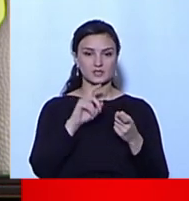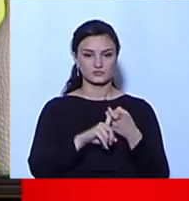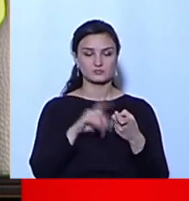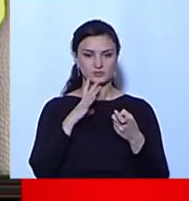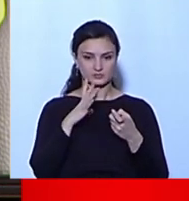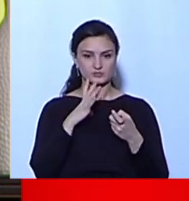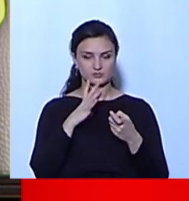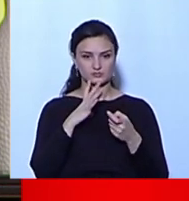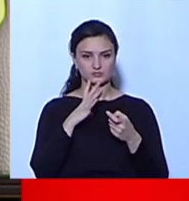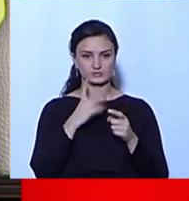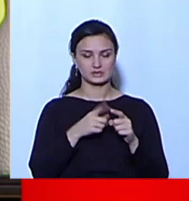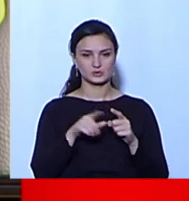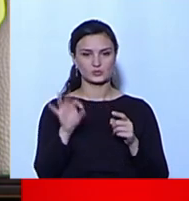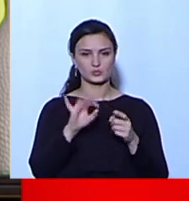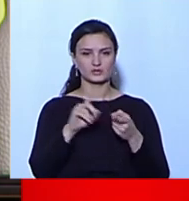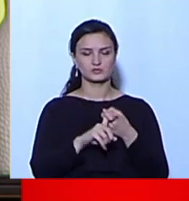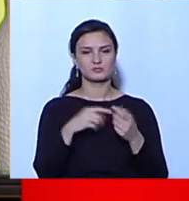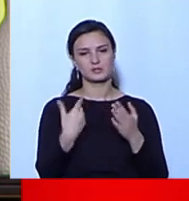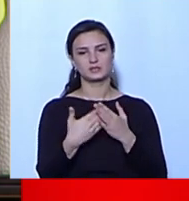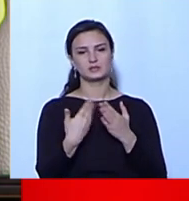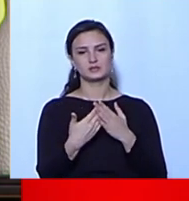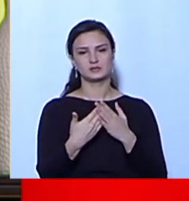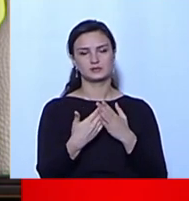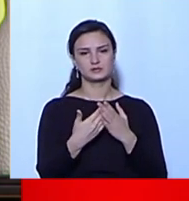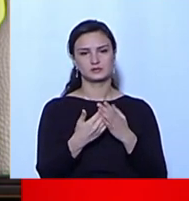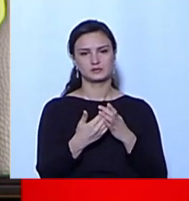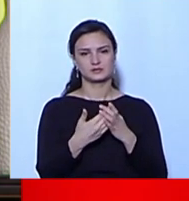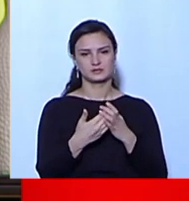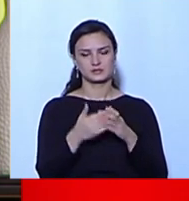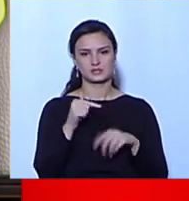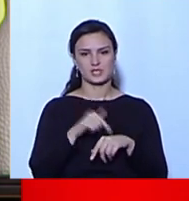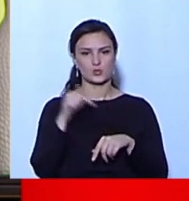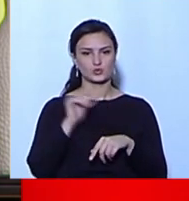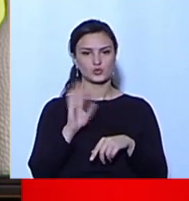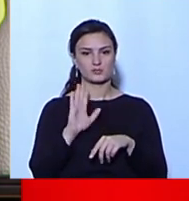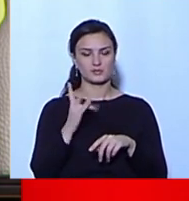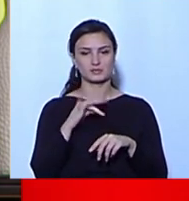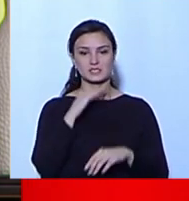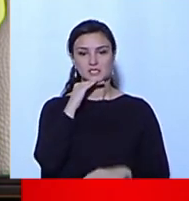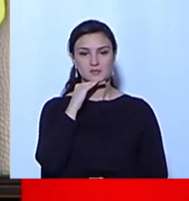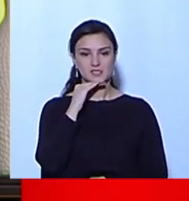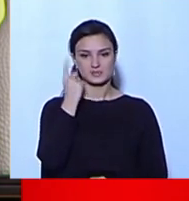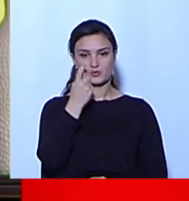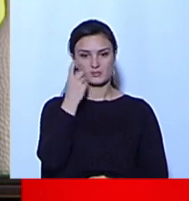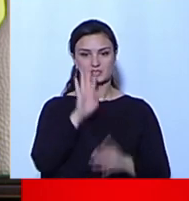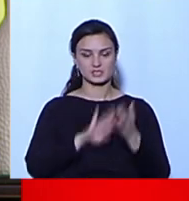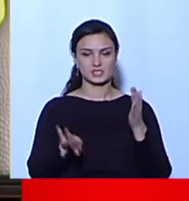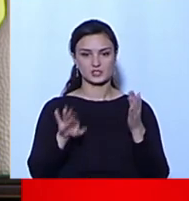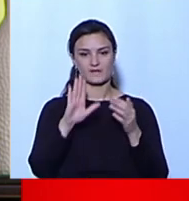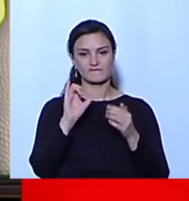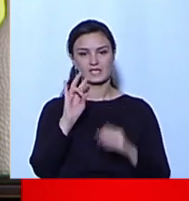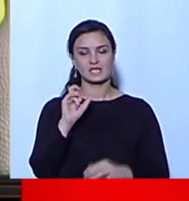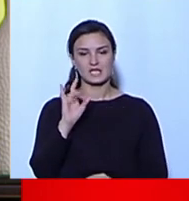იყო გამოყოფილი, ეს უკავშირდება მაგალითად გაუცნობიერებლად და საკმარის ინფორმაციის გარეშე ვეგანური